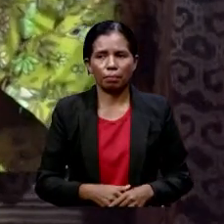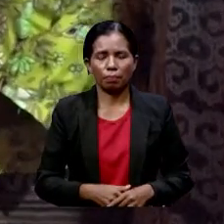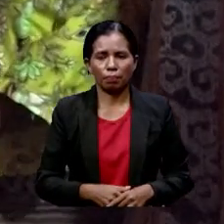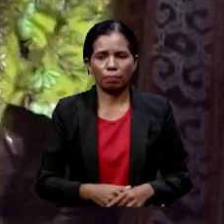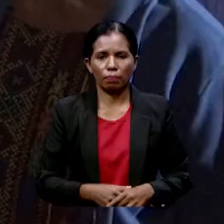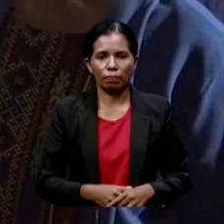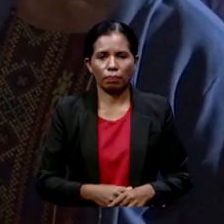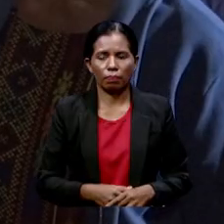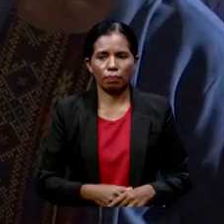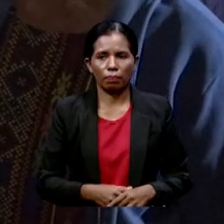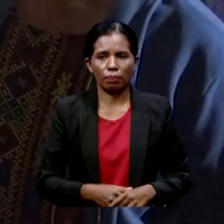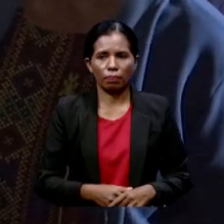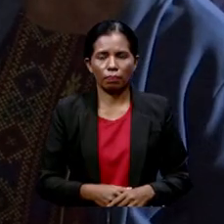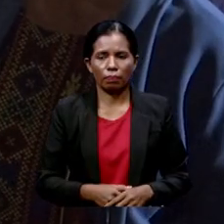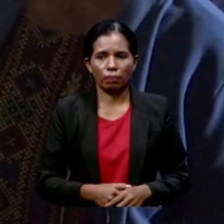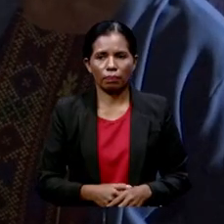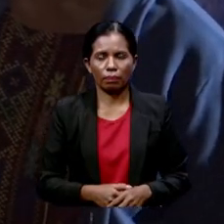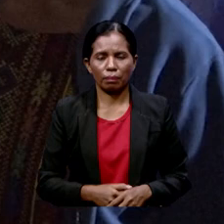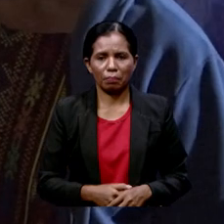Au produtu lei,